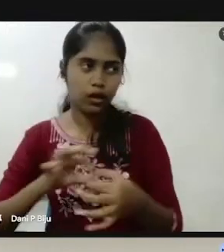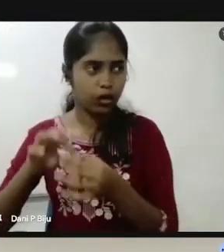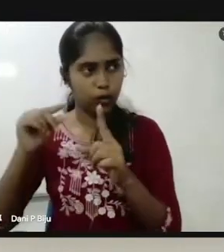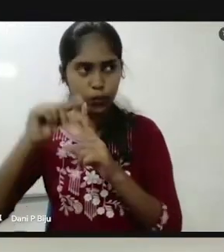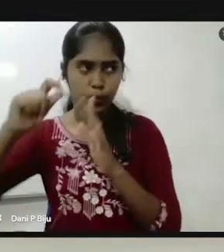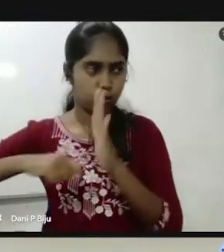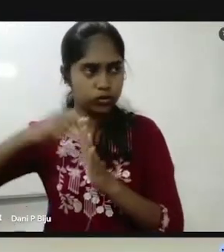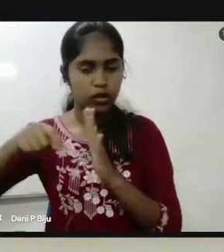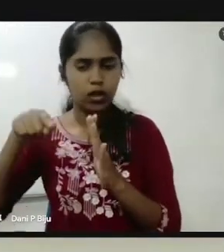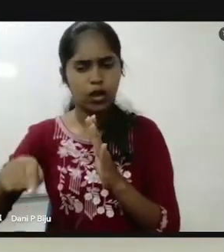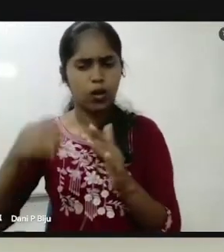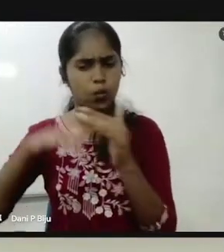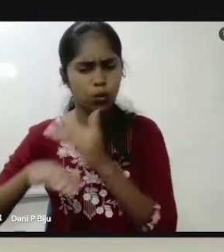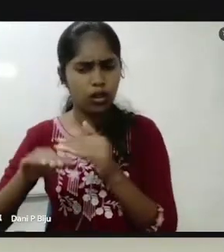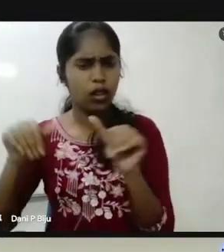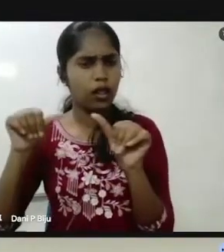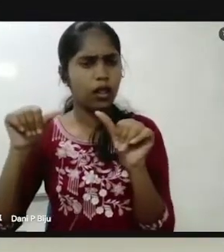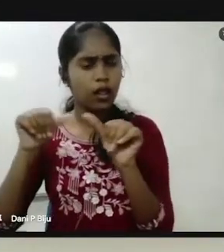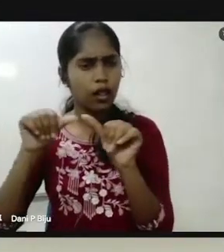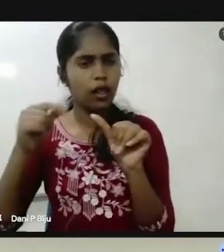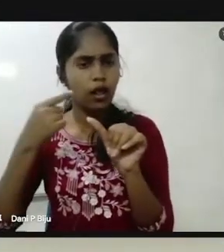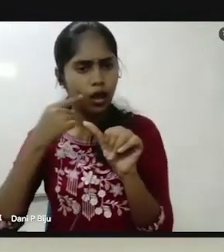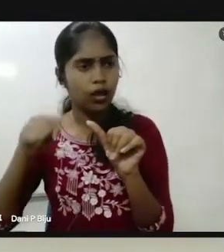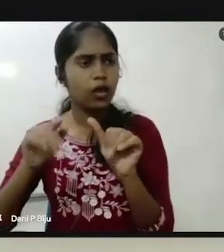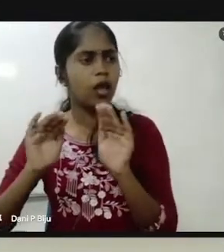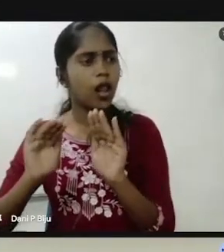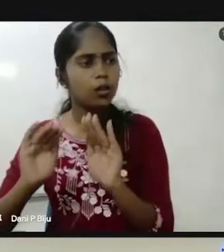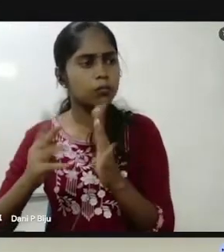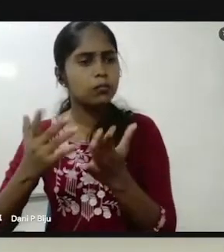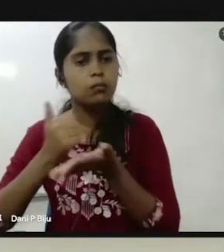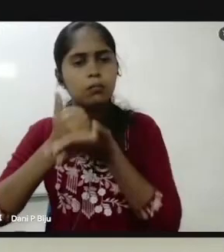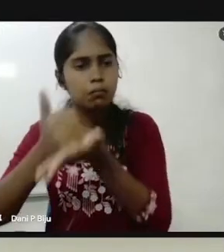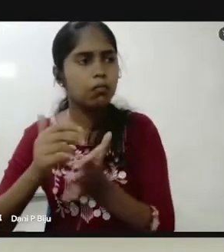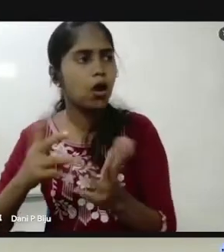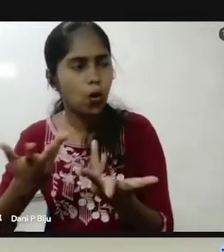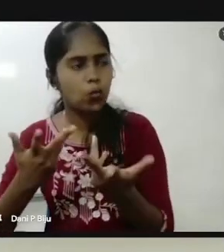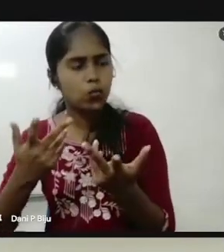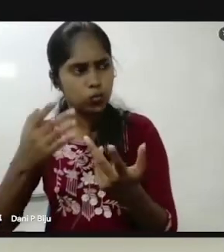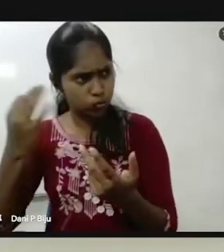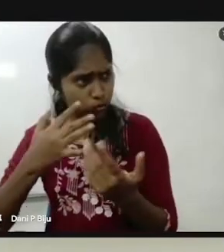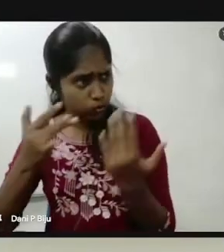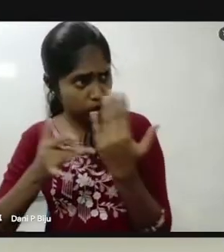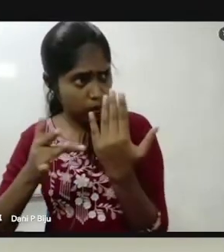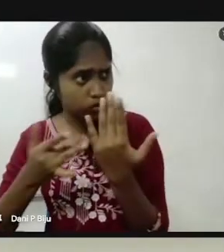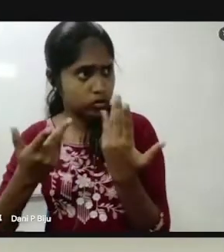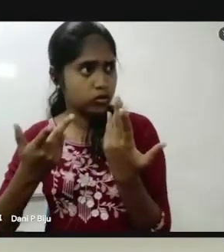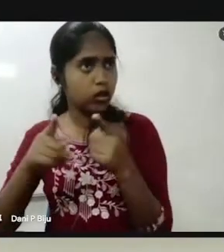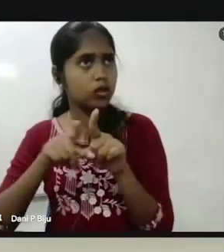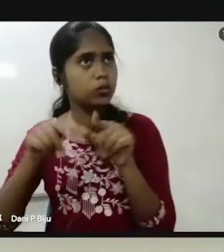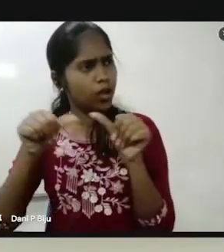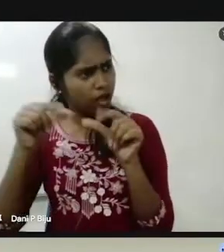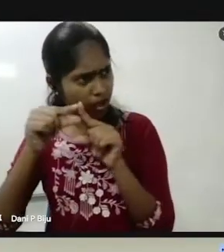ഈ ഒരു ഏരിയയിൽ ഏക്ക് എന്തൊക്കെ ഹെൽപ്പ് ചെയ്യാൻ പറ്റും? പുതിയ ഏതേലും ഒരു ആപ്പോ അങ്ങനെ എന്തെങ്കിലുമൊക്കെ സജസ്റ്റ്